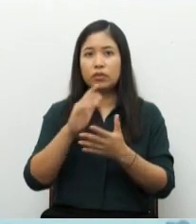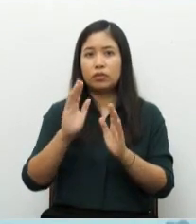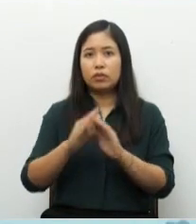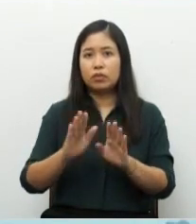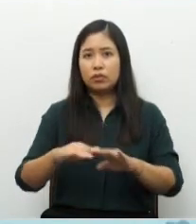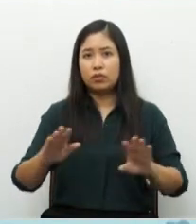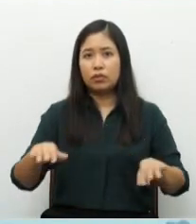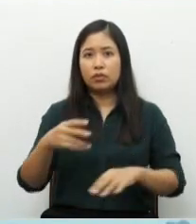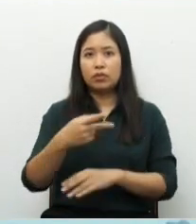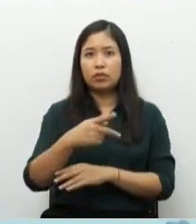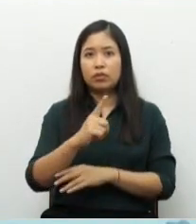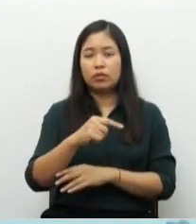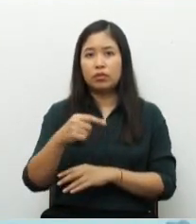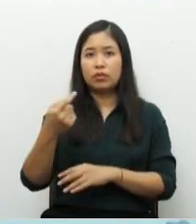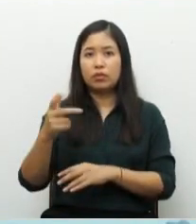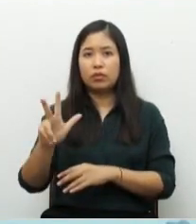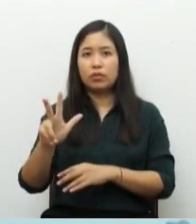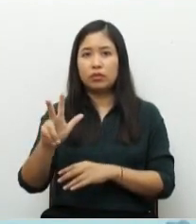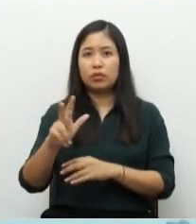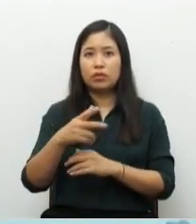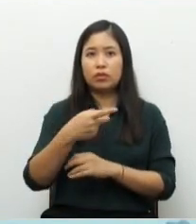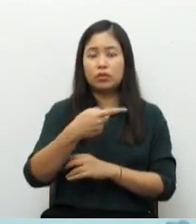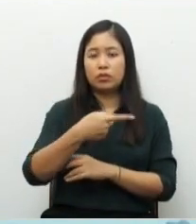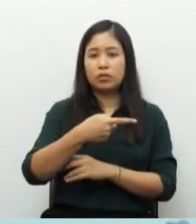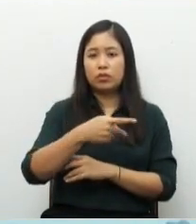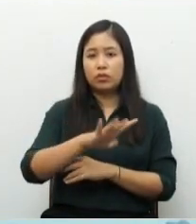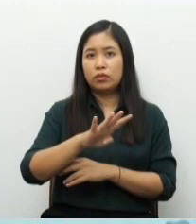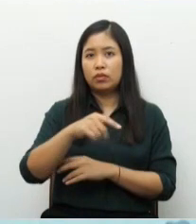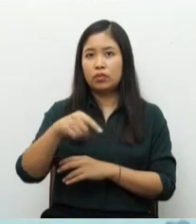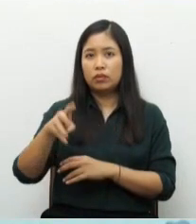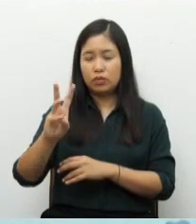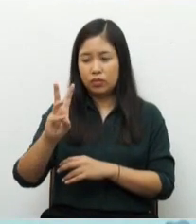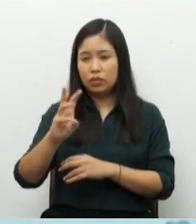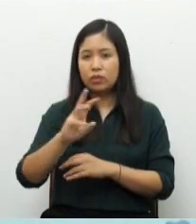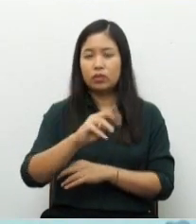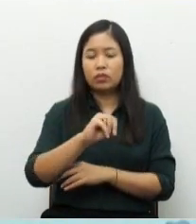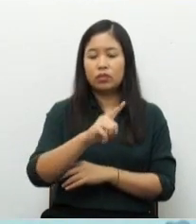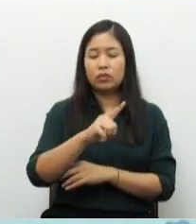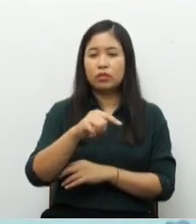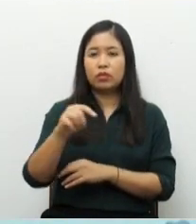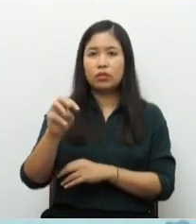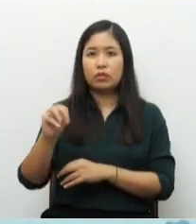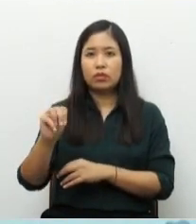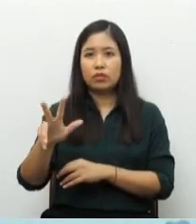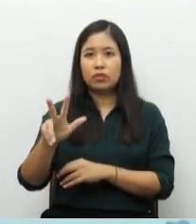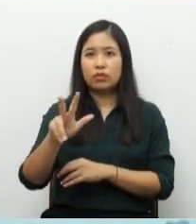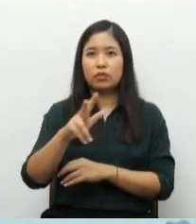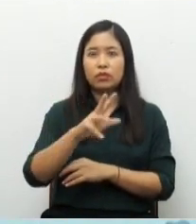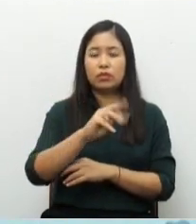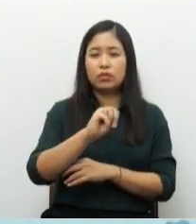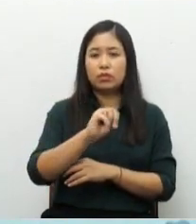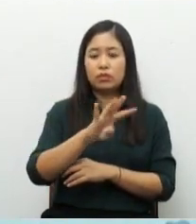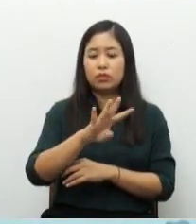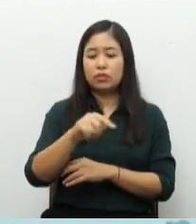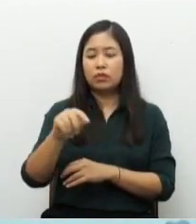ประถมศึกษาปีที่1ถึง3ชั้นประถมศึกษาปีที่4ถึง6ชั้นมัธยมศึกษาปีที่1ถึง3และชั้นมัธยมศึก